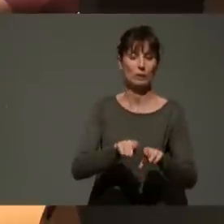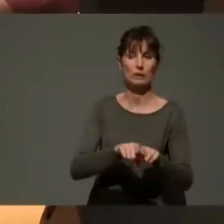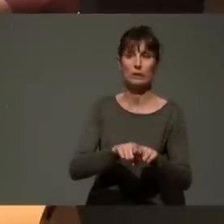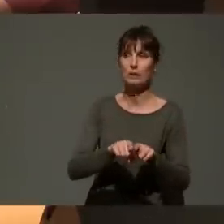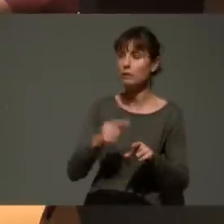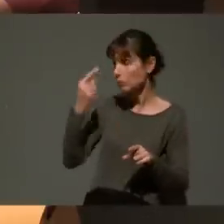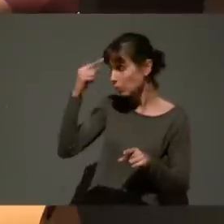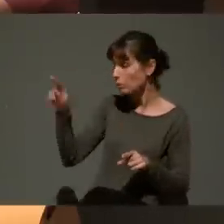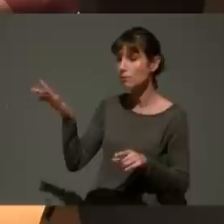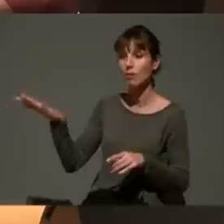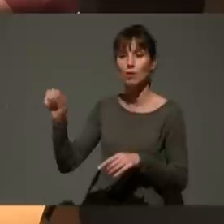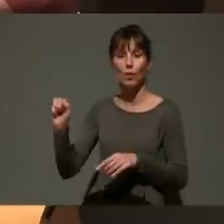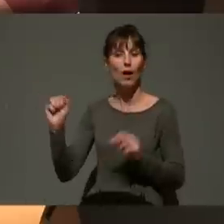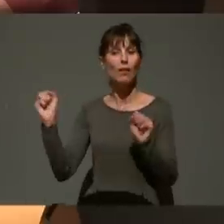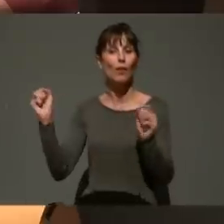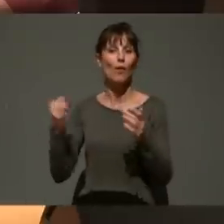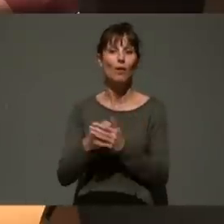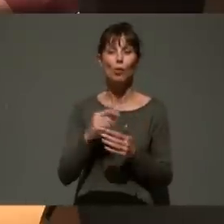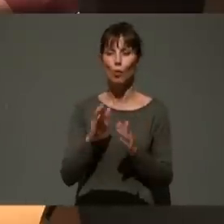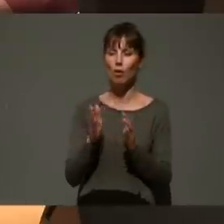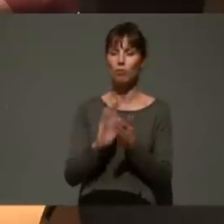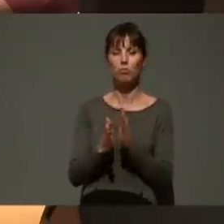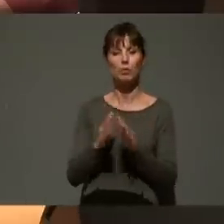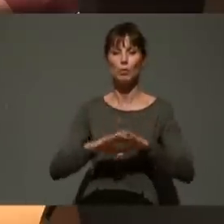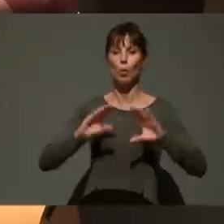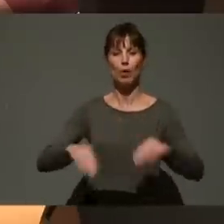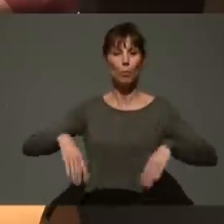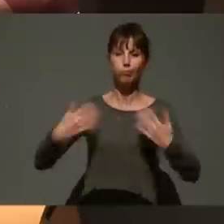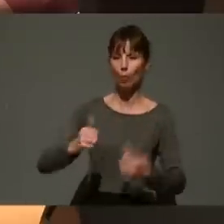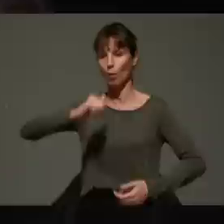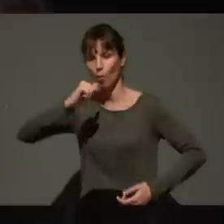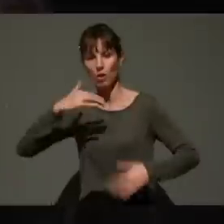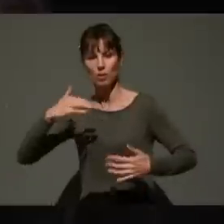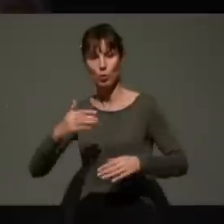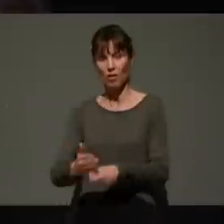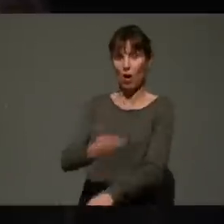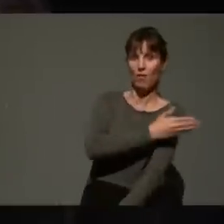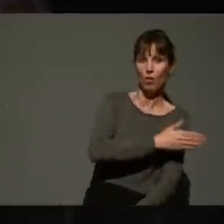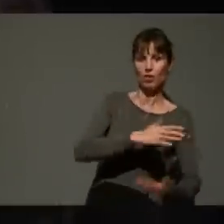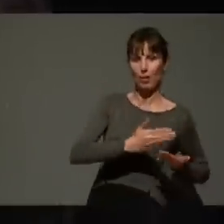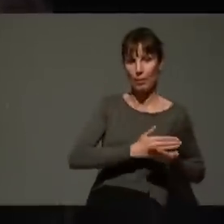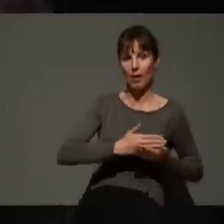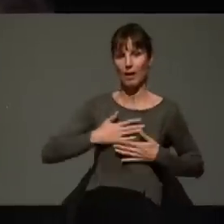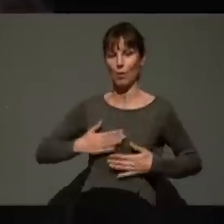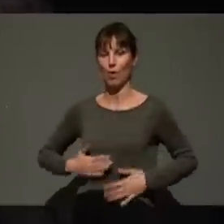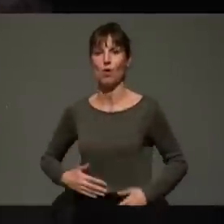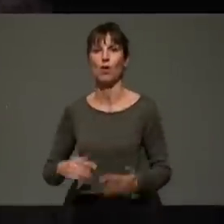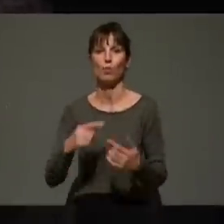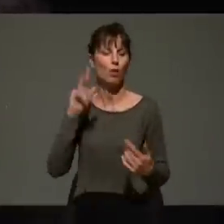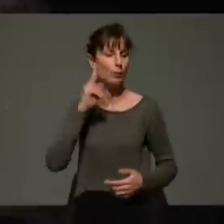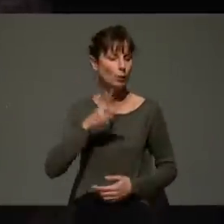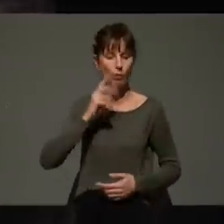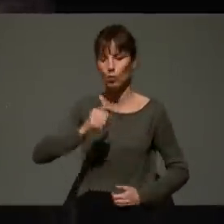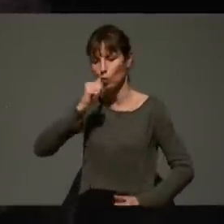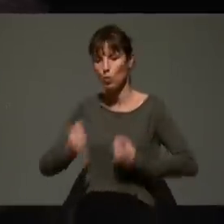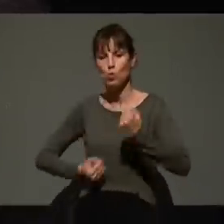sera d'accord. Si vous vous dites simplement le jour de la compétition, tiens, aujourd'hui, il faut que je boive, ça, vous n'y arriverez pas. Hein. Il faut donc une habitude. Quand